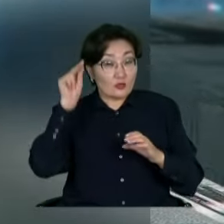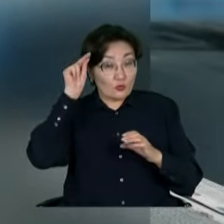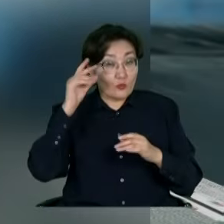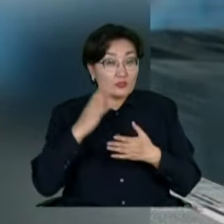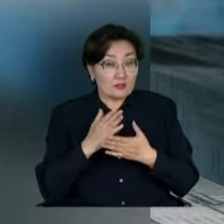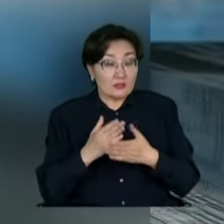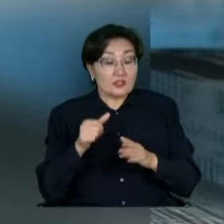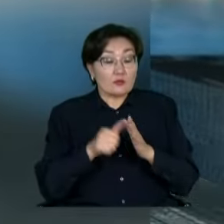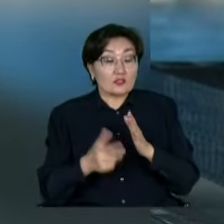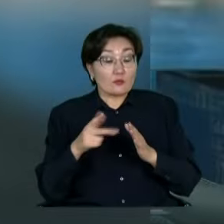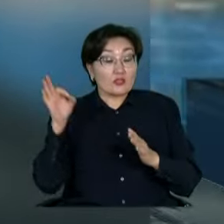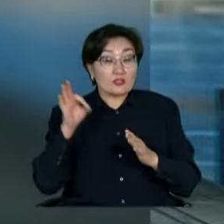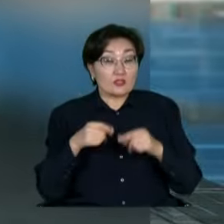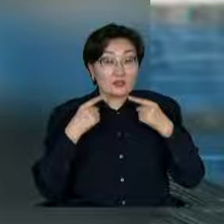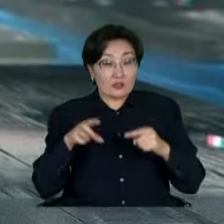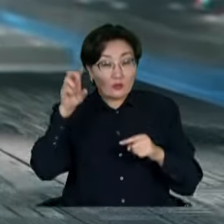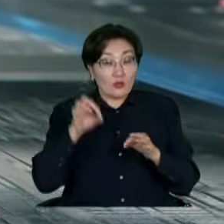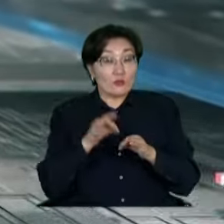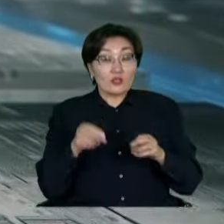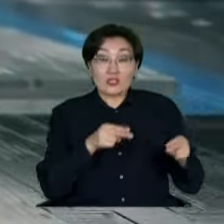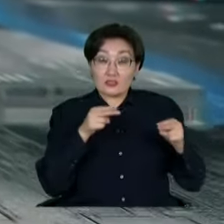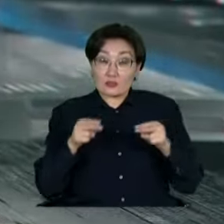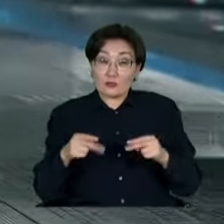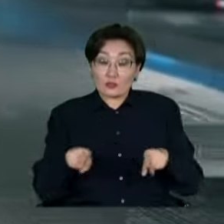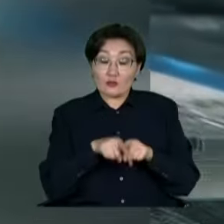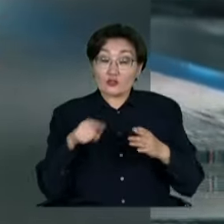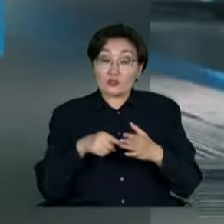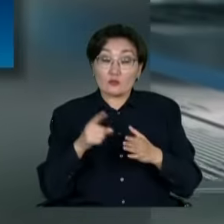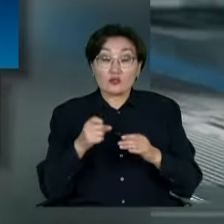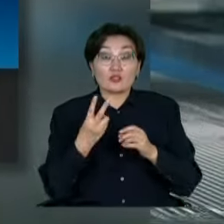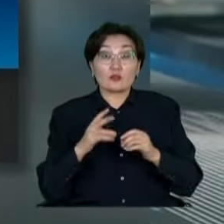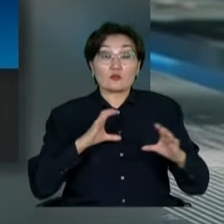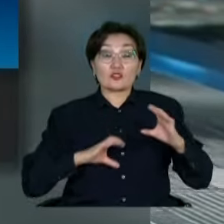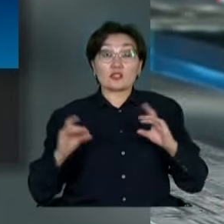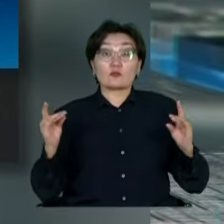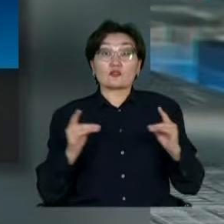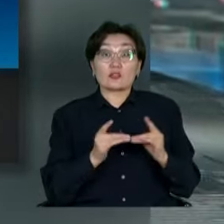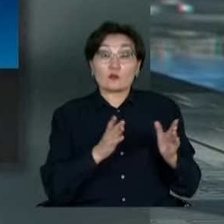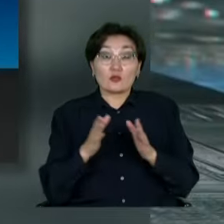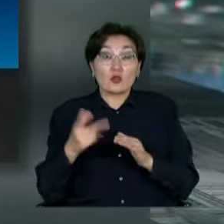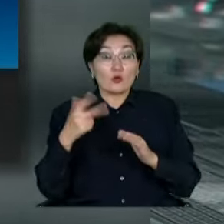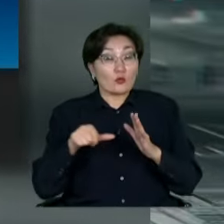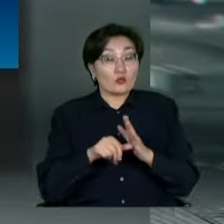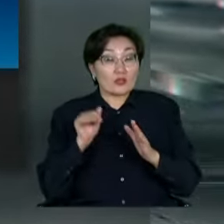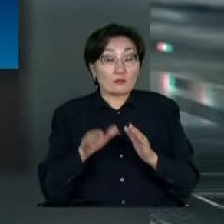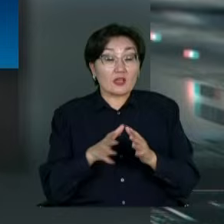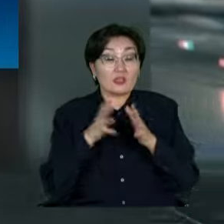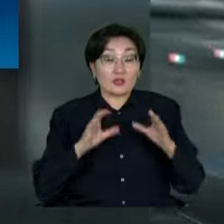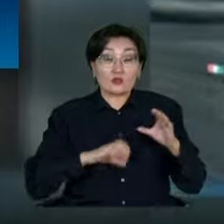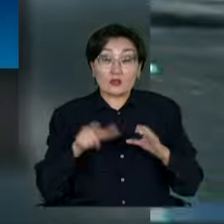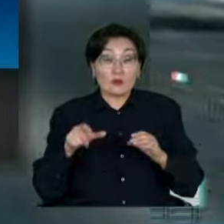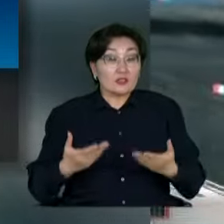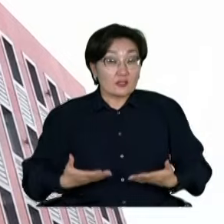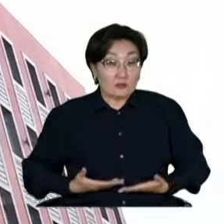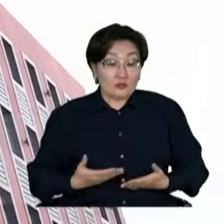жатыр. Оның 63% өзге өңірлерден келгендер. Осылайша қаладағы 112 студенттік жатақханада 36 мыңнан аса студент тұрады. Жобалық